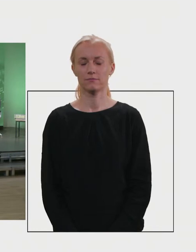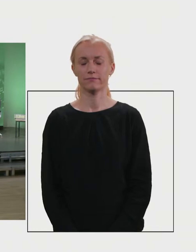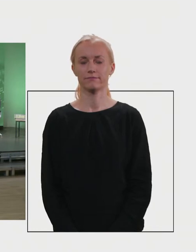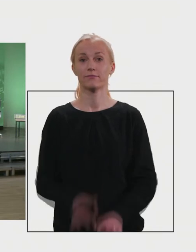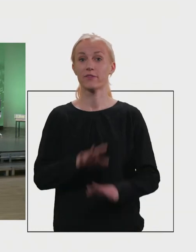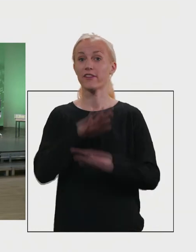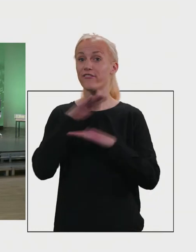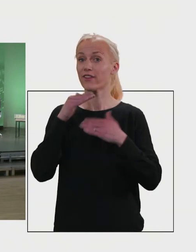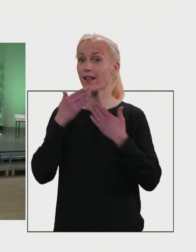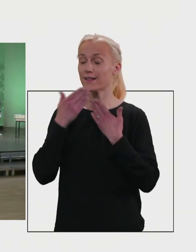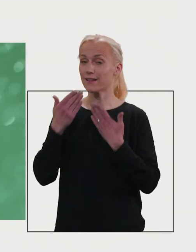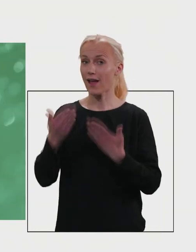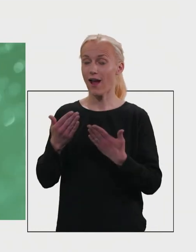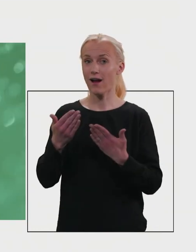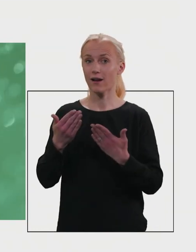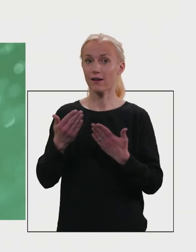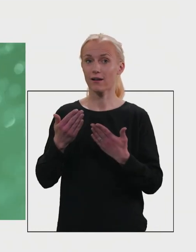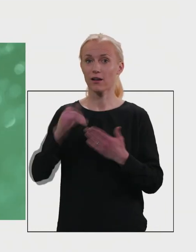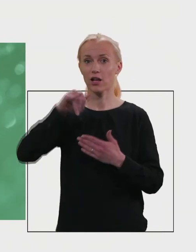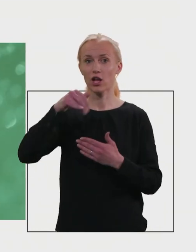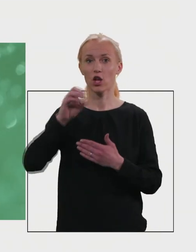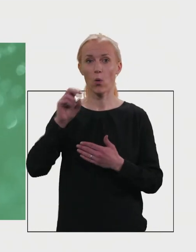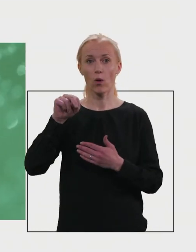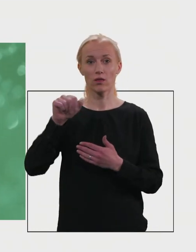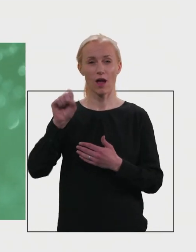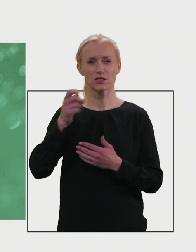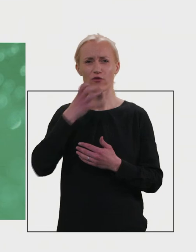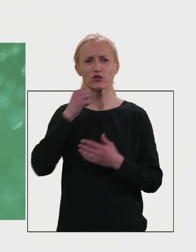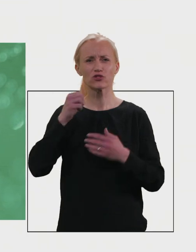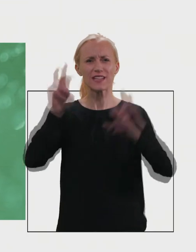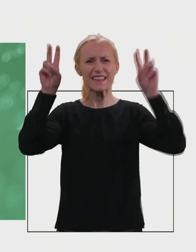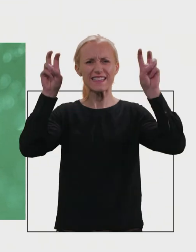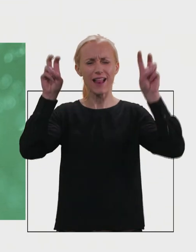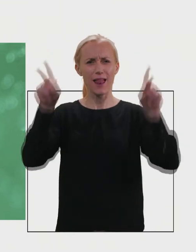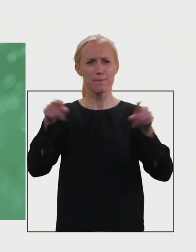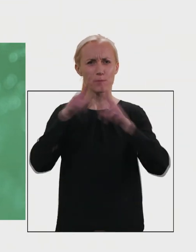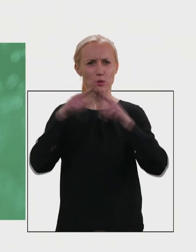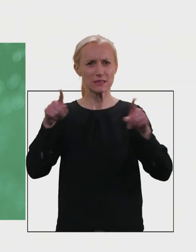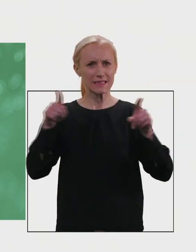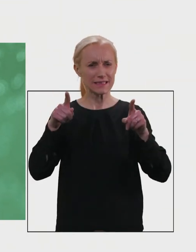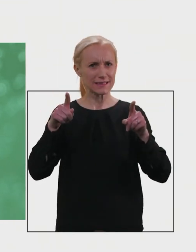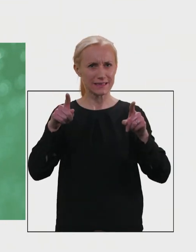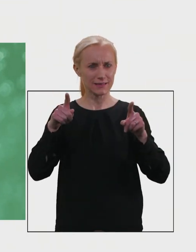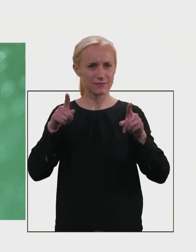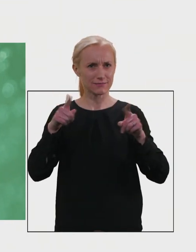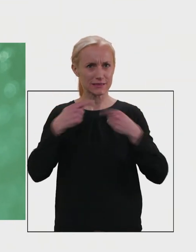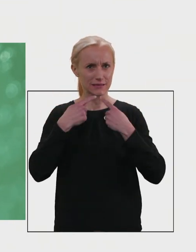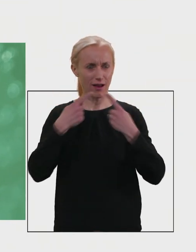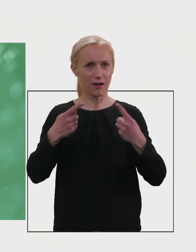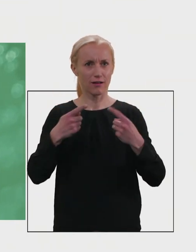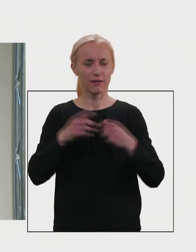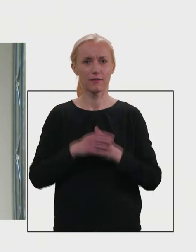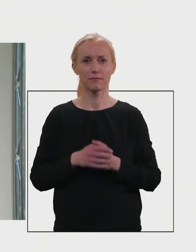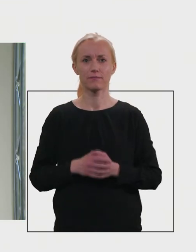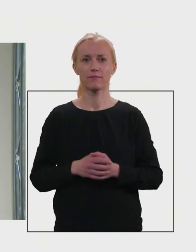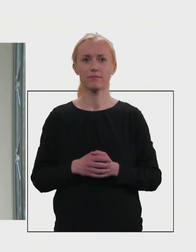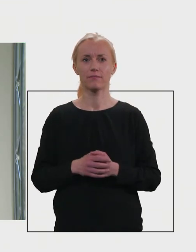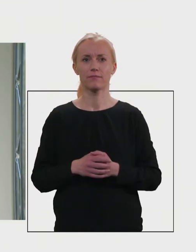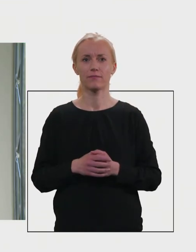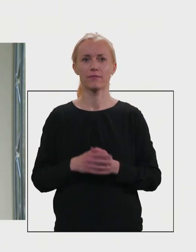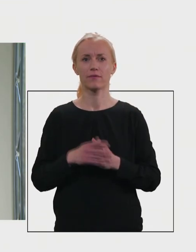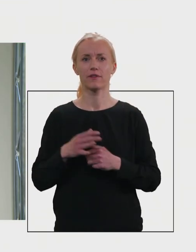Vielen Dank. Jonas, möchtest du gerne noch den Titel des Musikbeitrages sagen? Das habe ich eben unterschlagen. Pavane